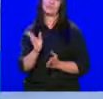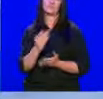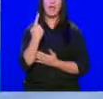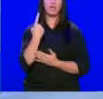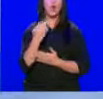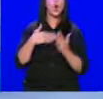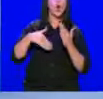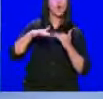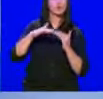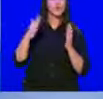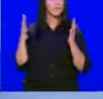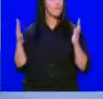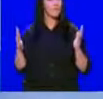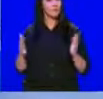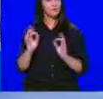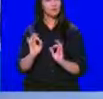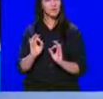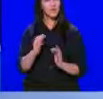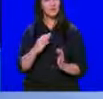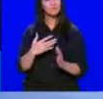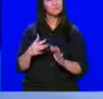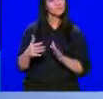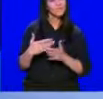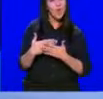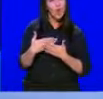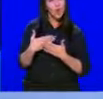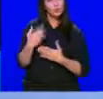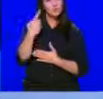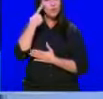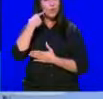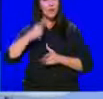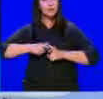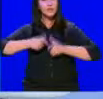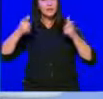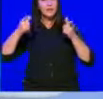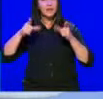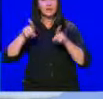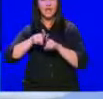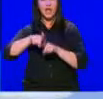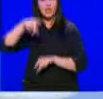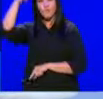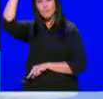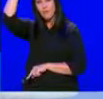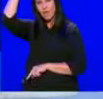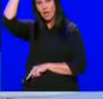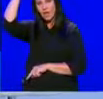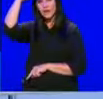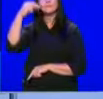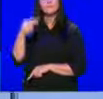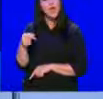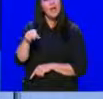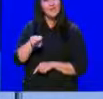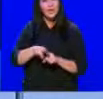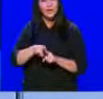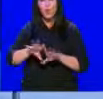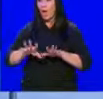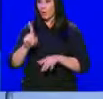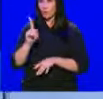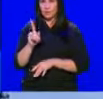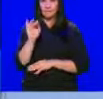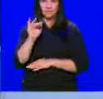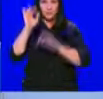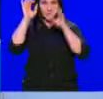Още повече в такива относително млади демокрации, като България. Тъй като, ако трябва да